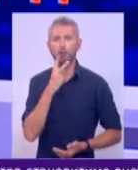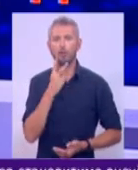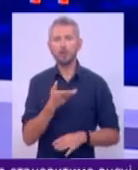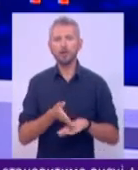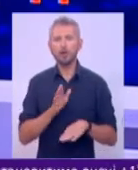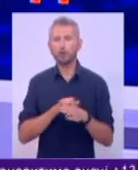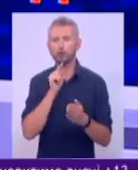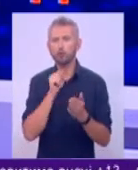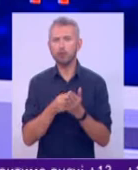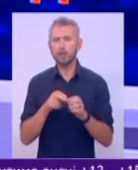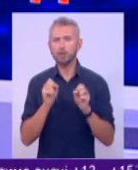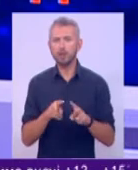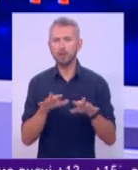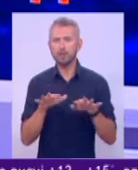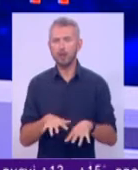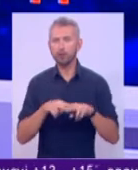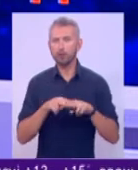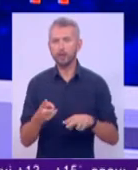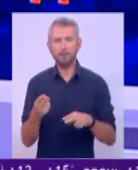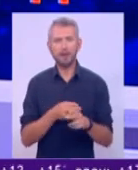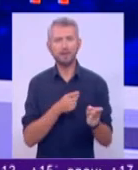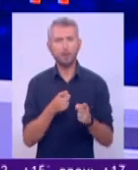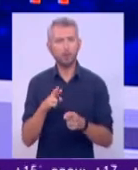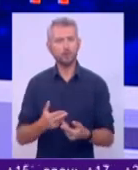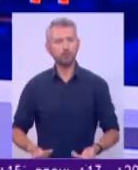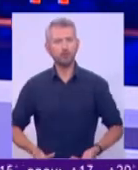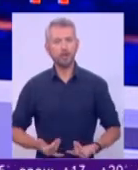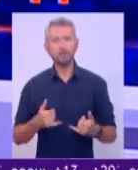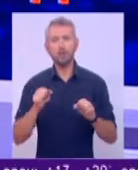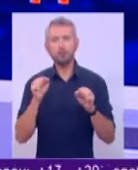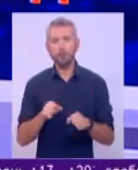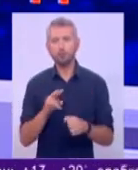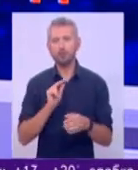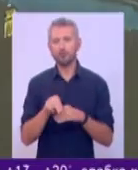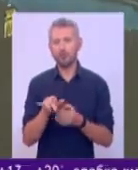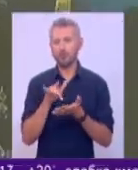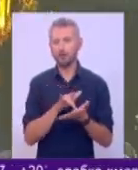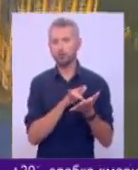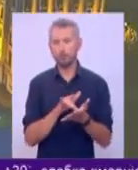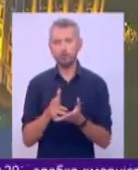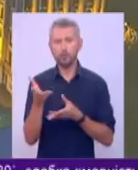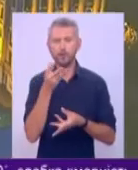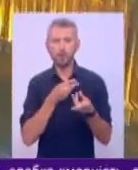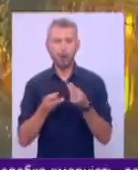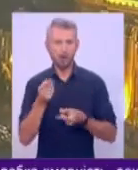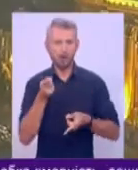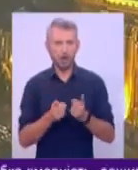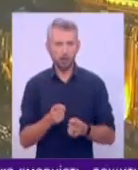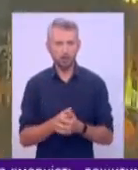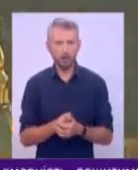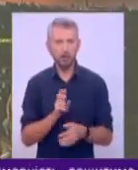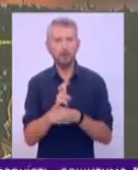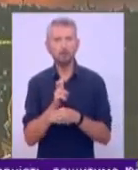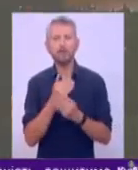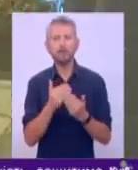Побачити важкодоступні та екстремальні місця столиці без загрози для життя тепер можна через екскурсію віртуальної реальності.